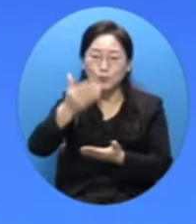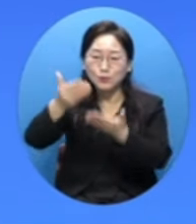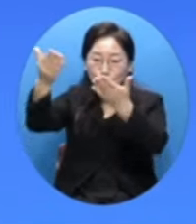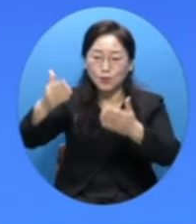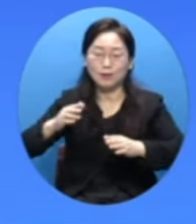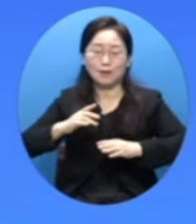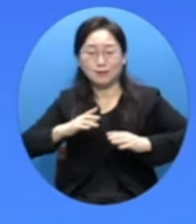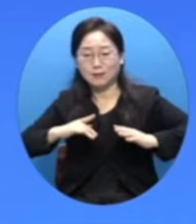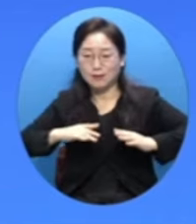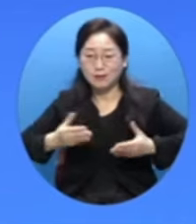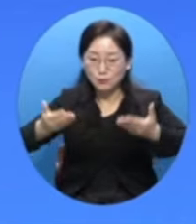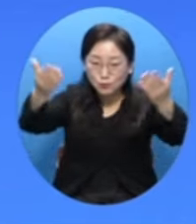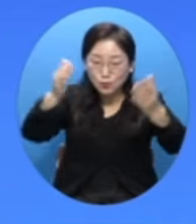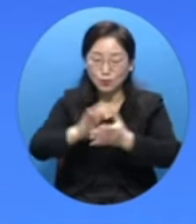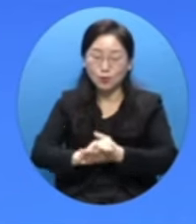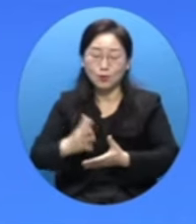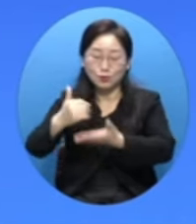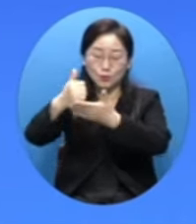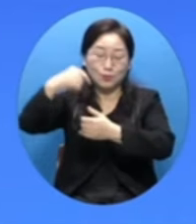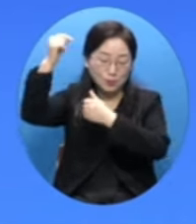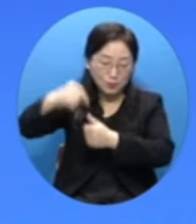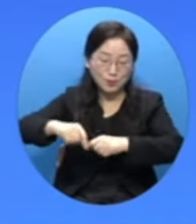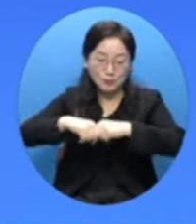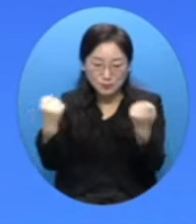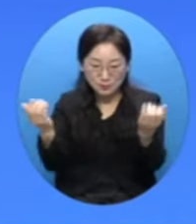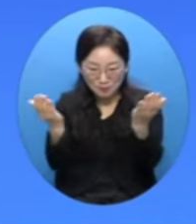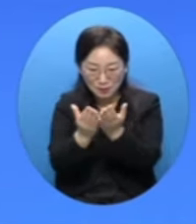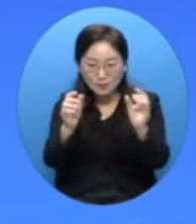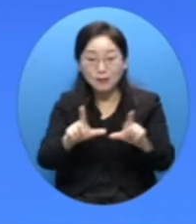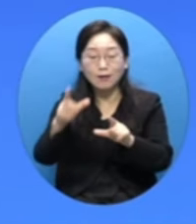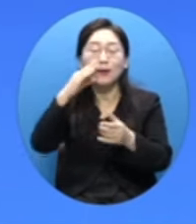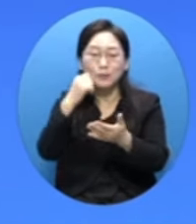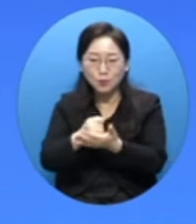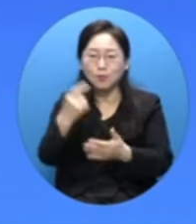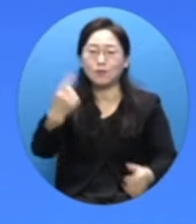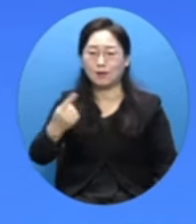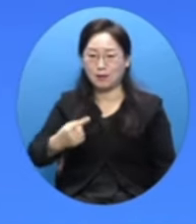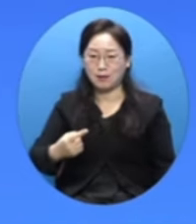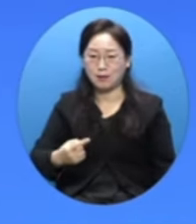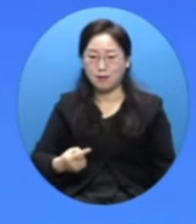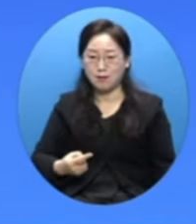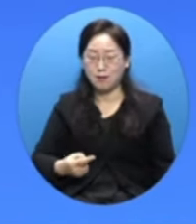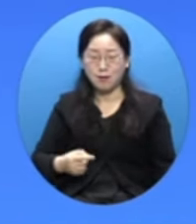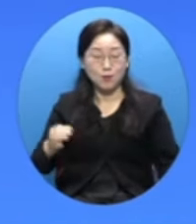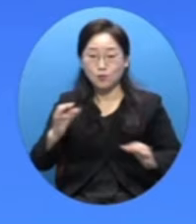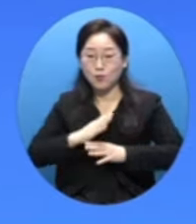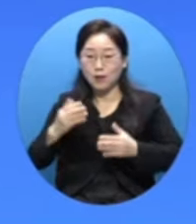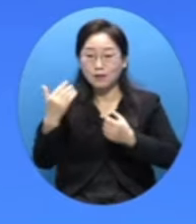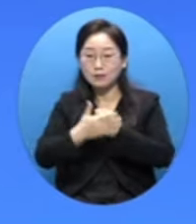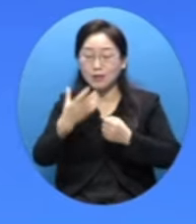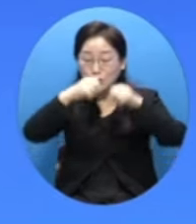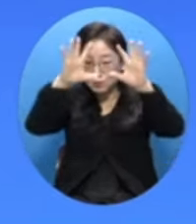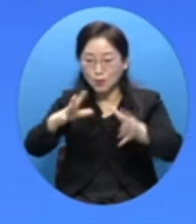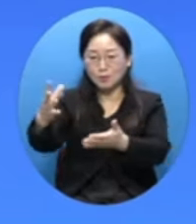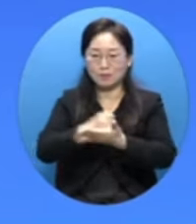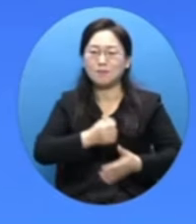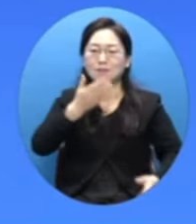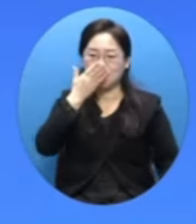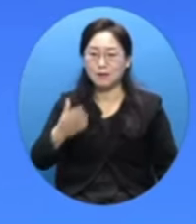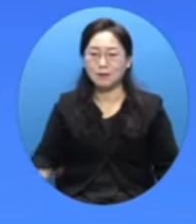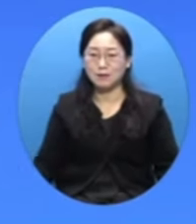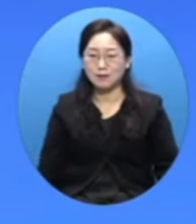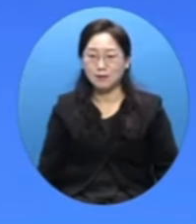자랑하고 주님 뜻으로 살아가면 만사가 형통하게 될 것입니다. 이전에 보지 못했던 놀라운 은혜와 축복을 여러분 모두가 받게 될 것입니다.